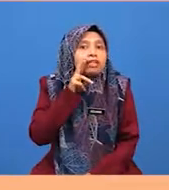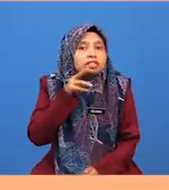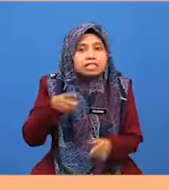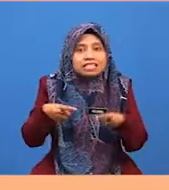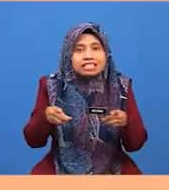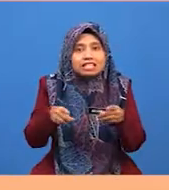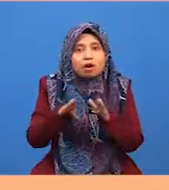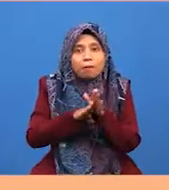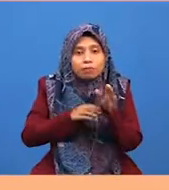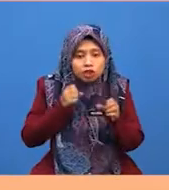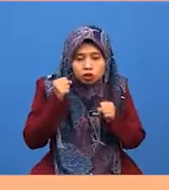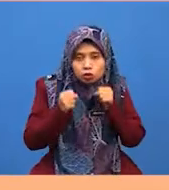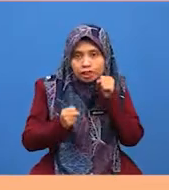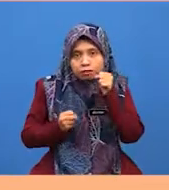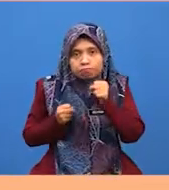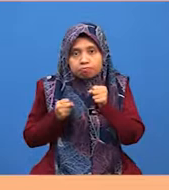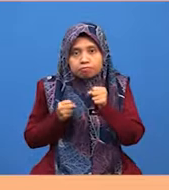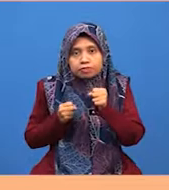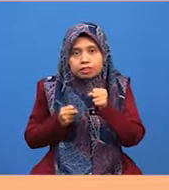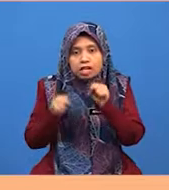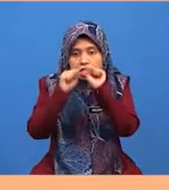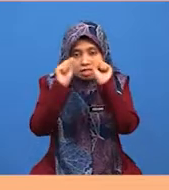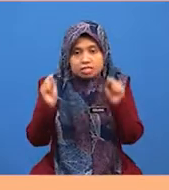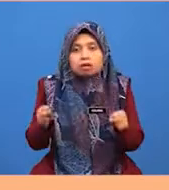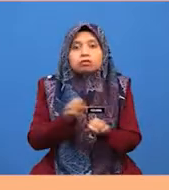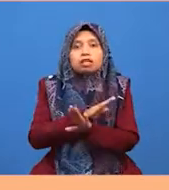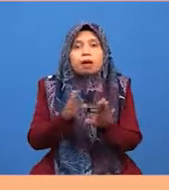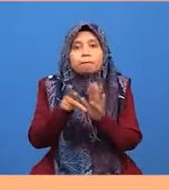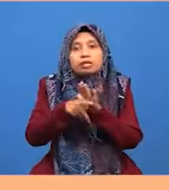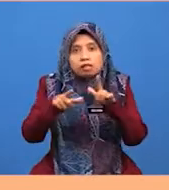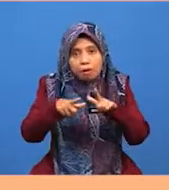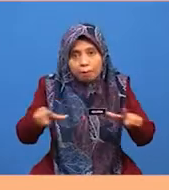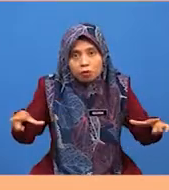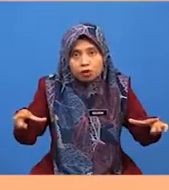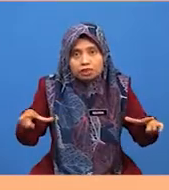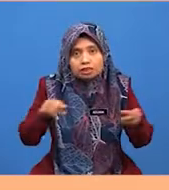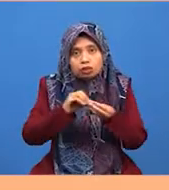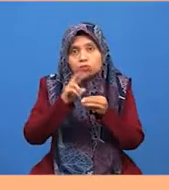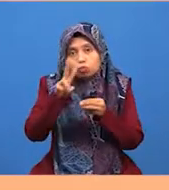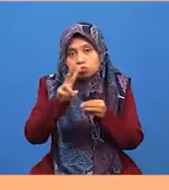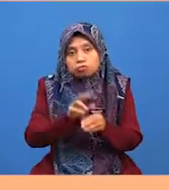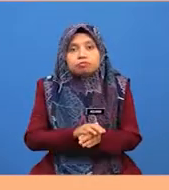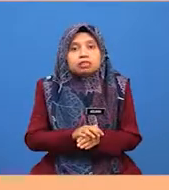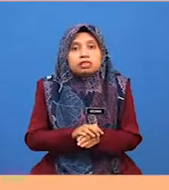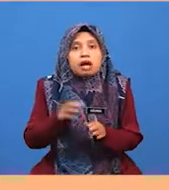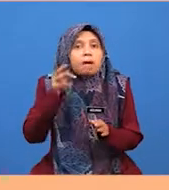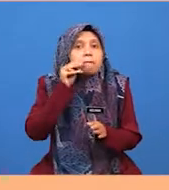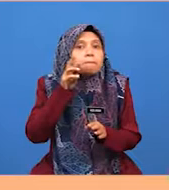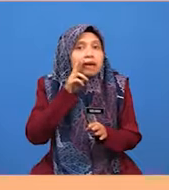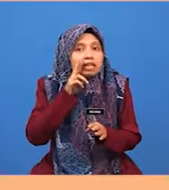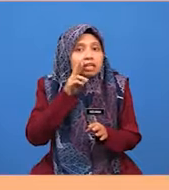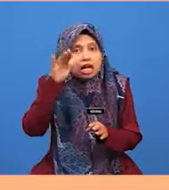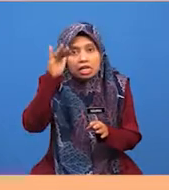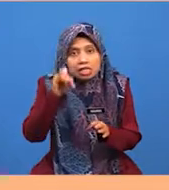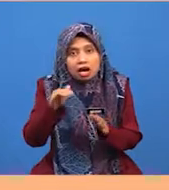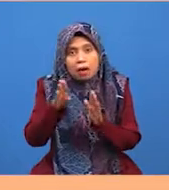berjoging. Subjek tanpa perluasan kedua pula ialah Mary